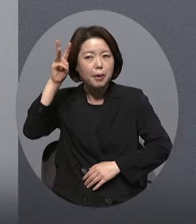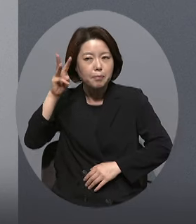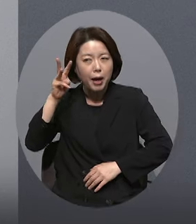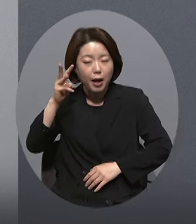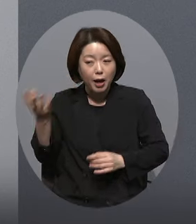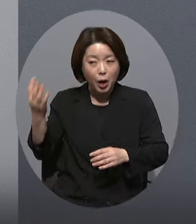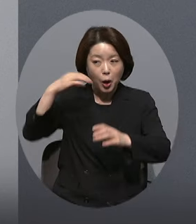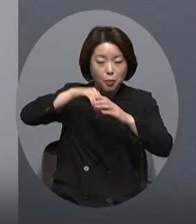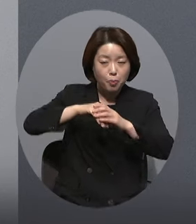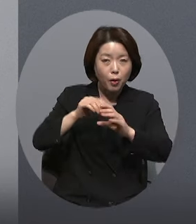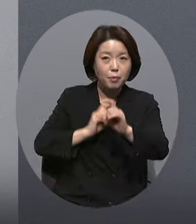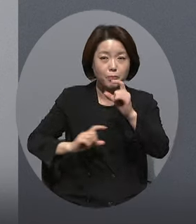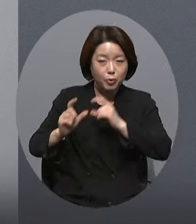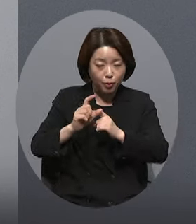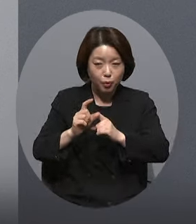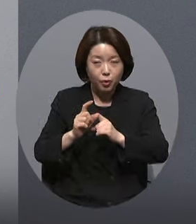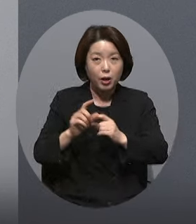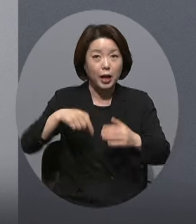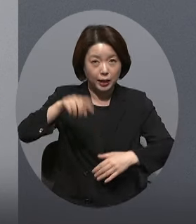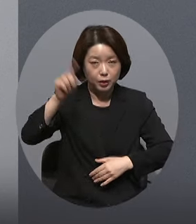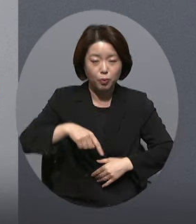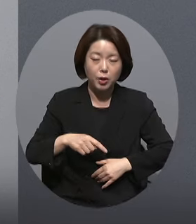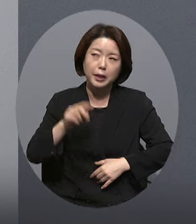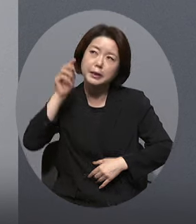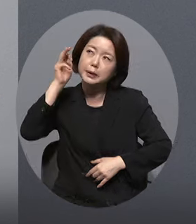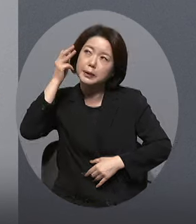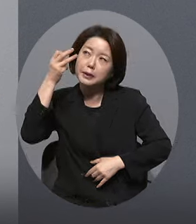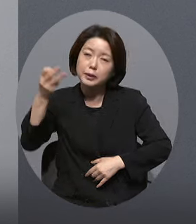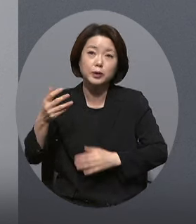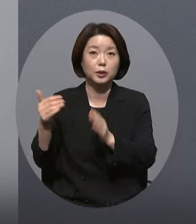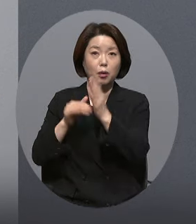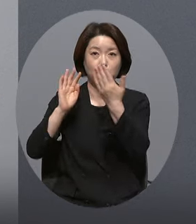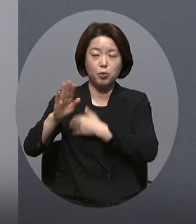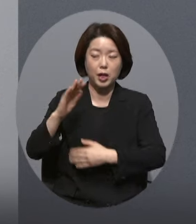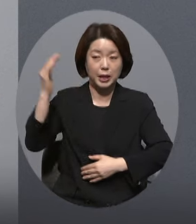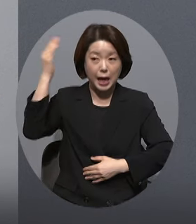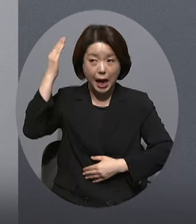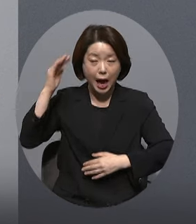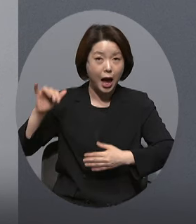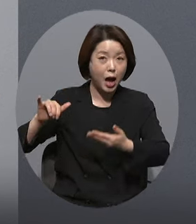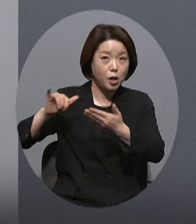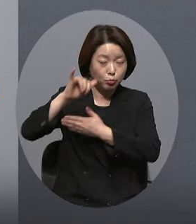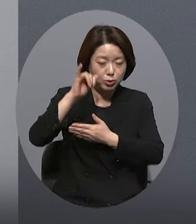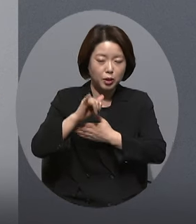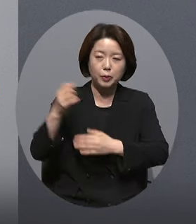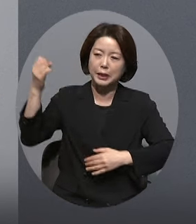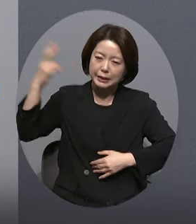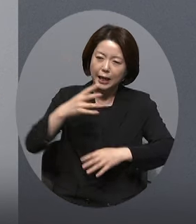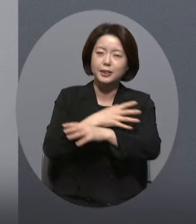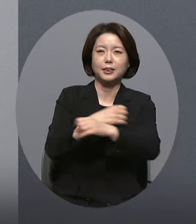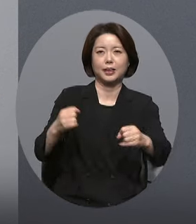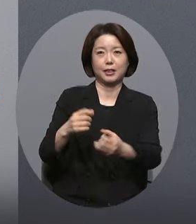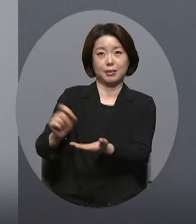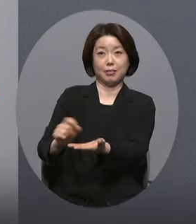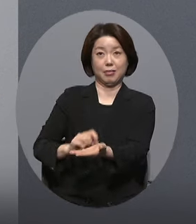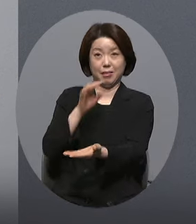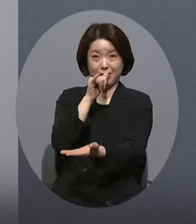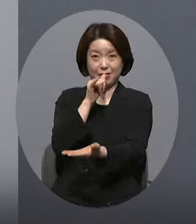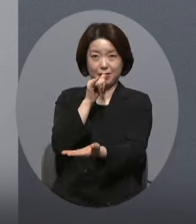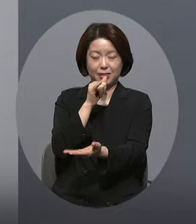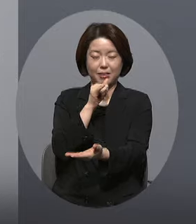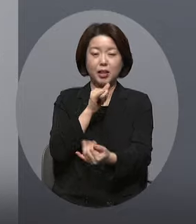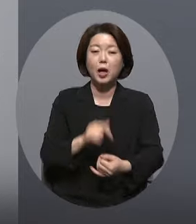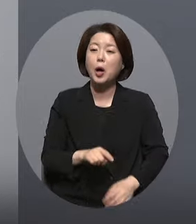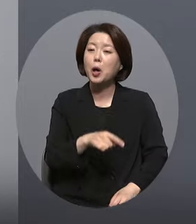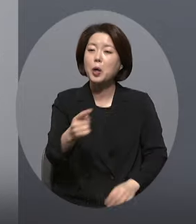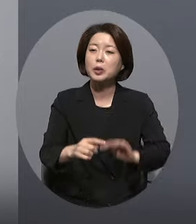뒤한 13일 정도 지난 이후에 대한항공과 계약을 다시 체결하게 되는데요. 공식 방문지에서 400km가량